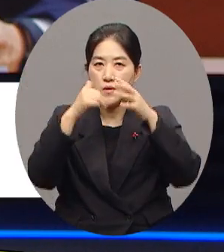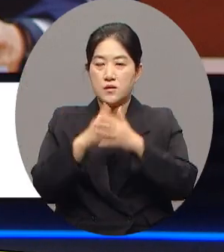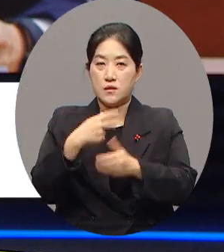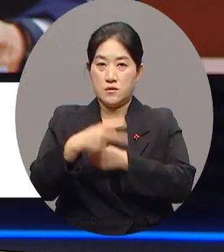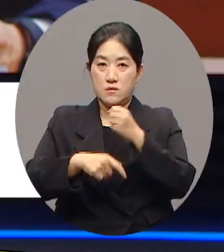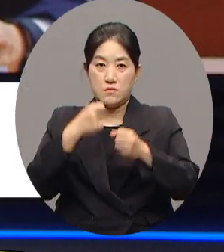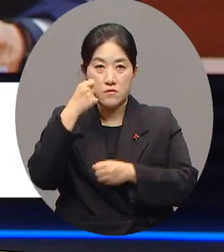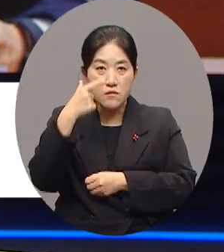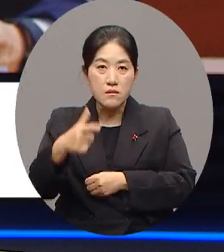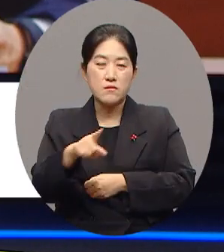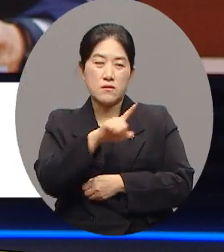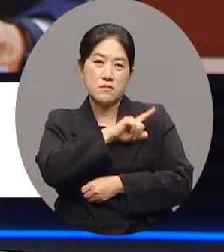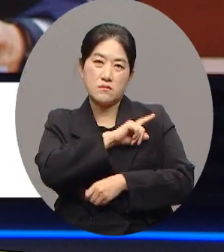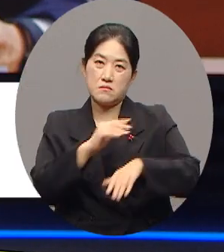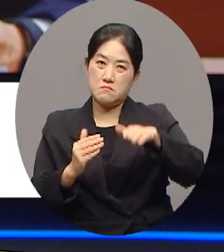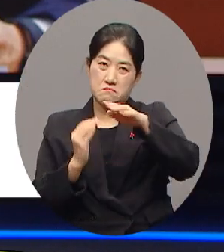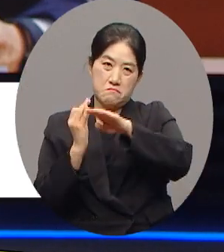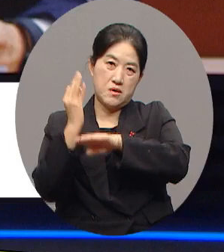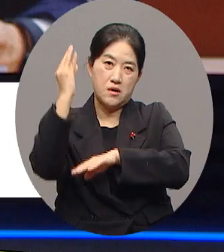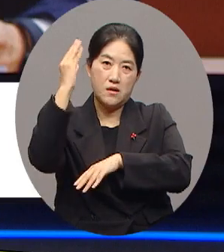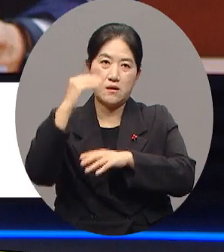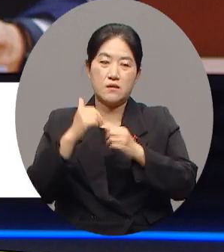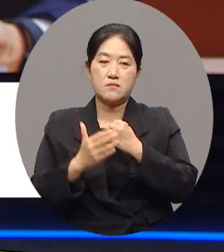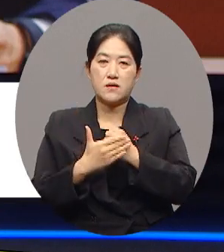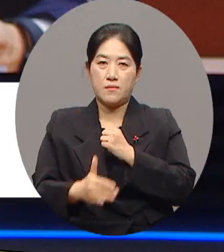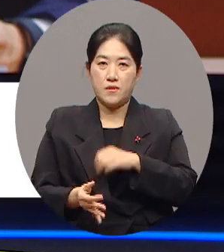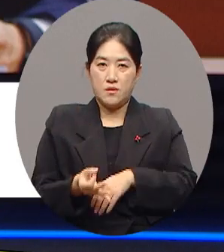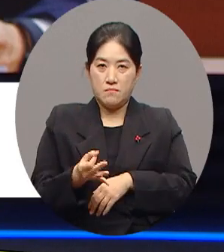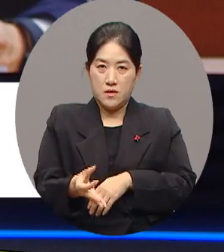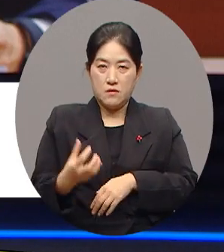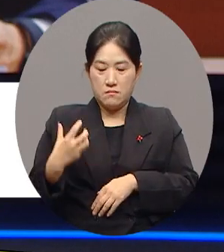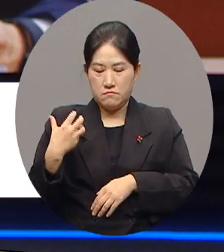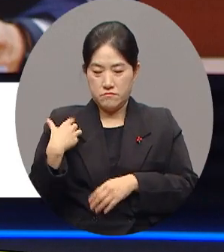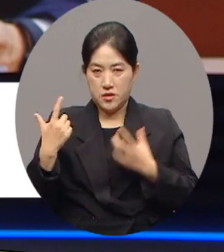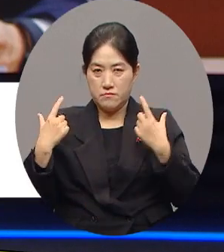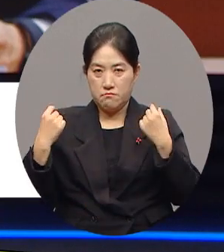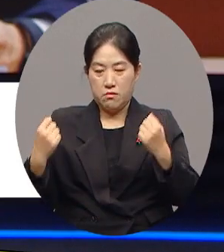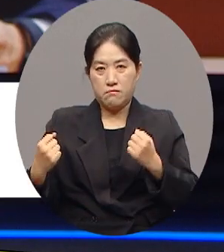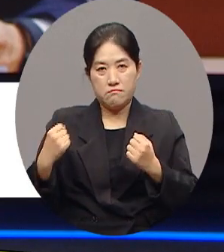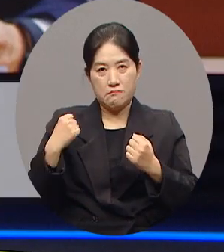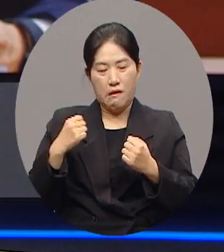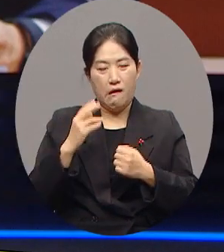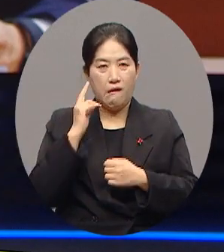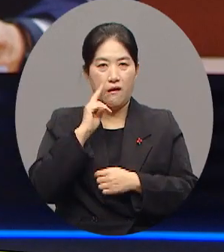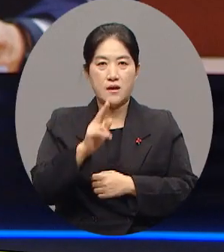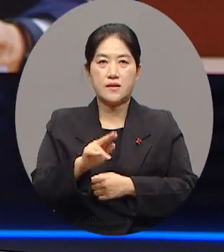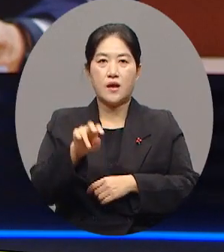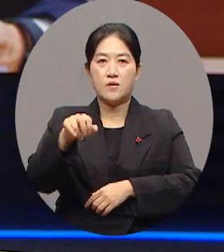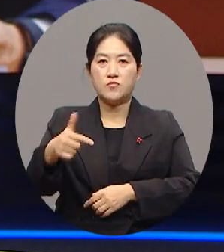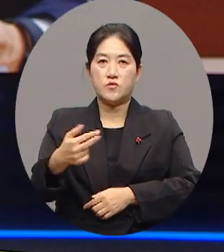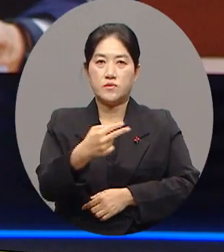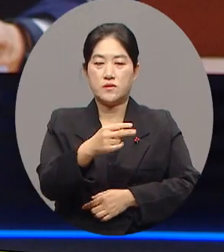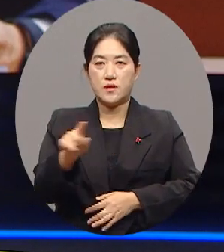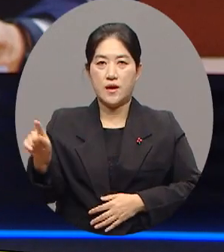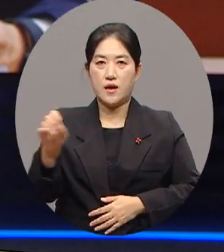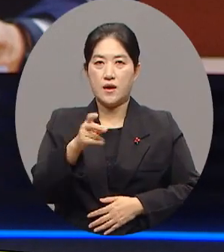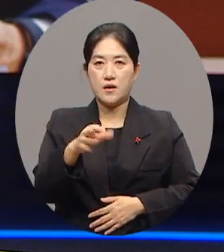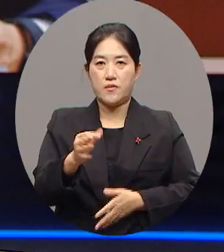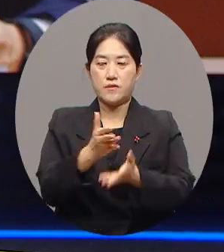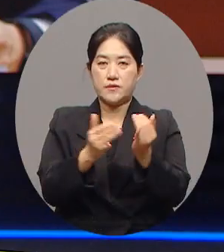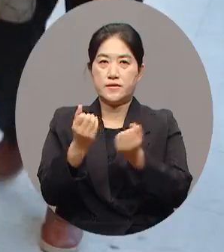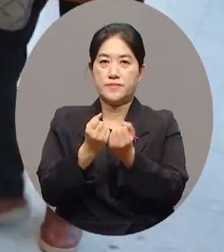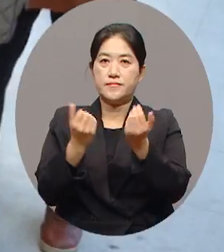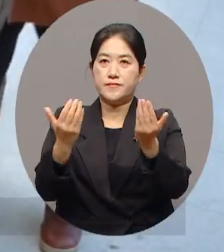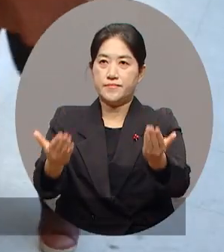6개월 만에 최고 상승률을 기록해 장바구니 부담은 여전할 것으로 보입니다. 문다영 기자가 보도합니다.